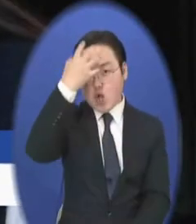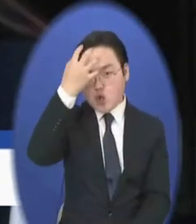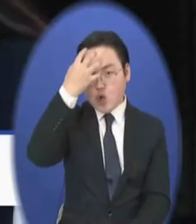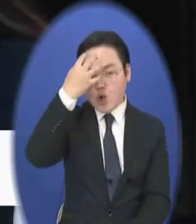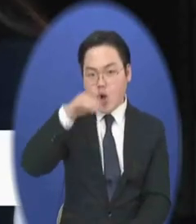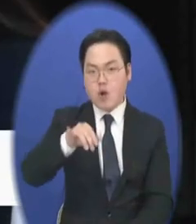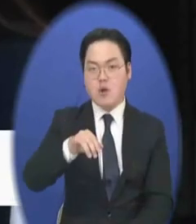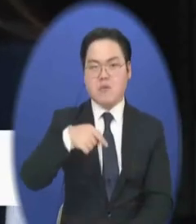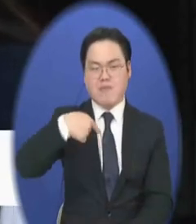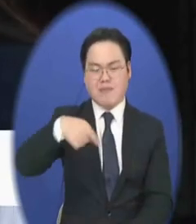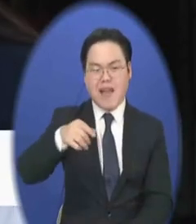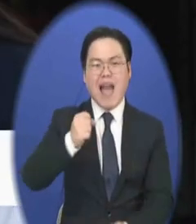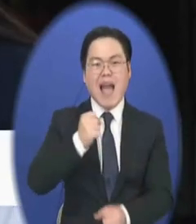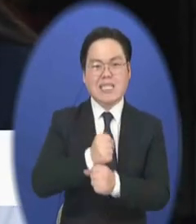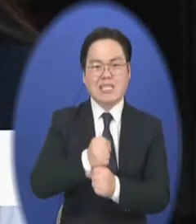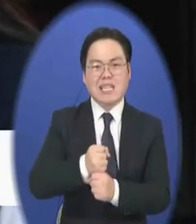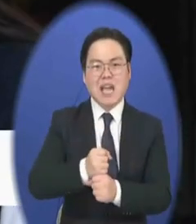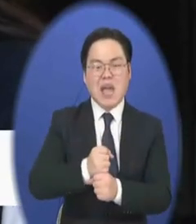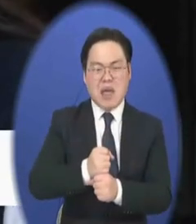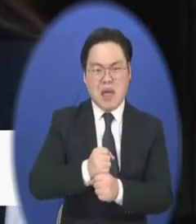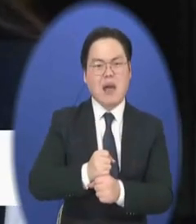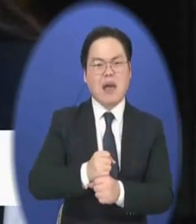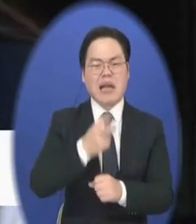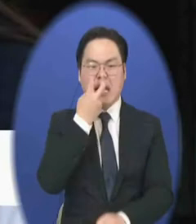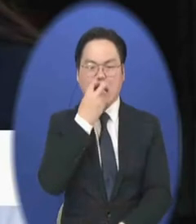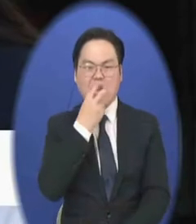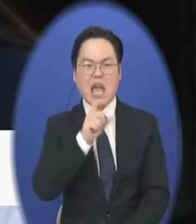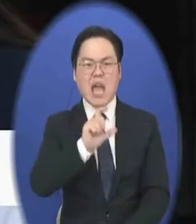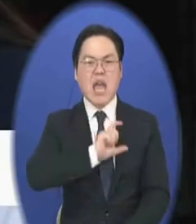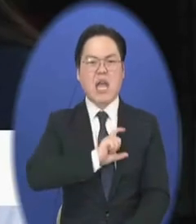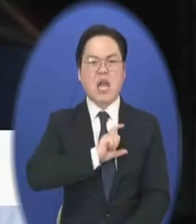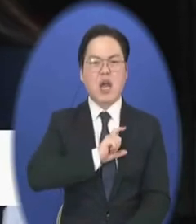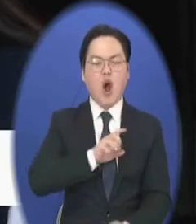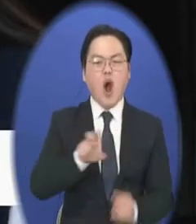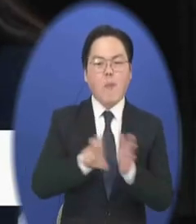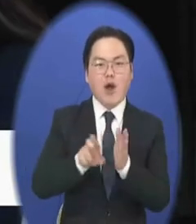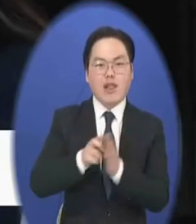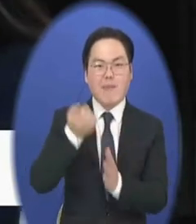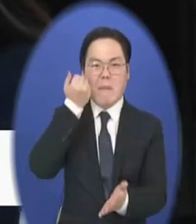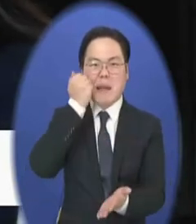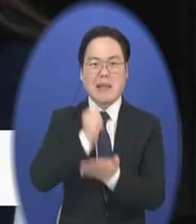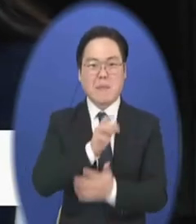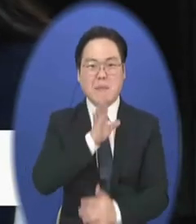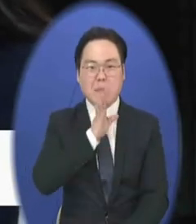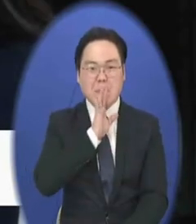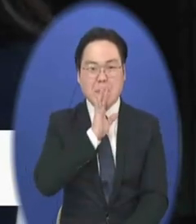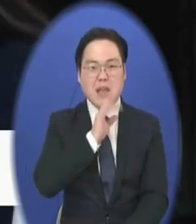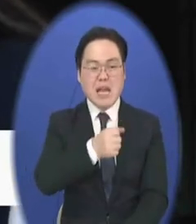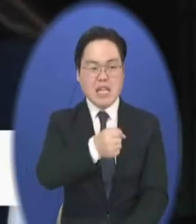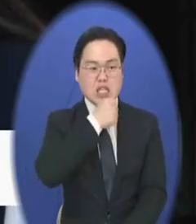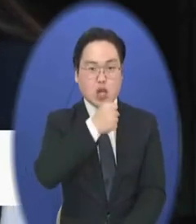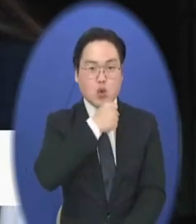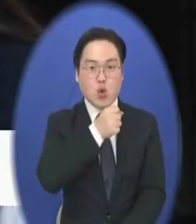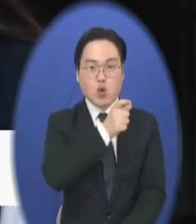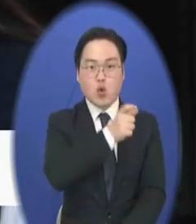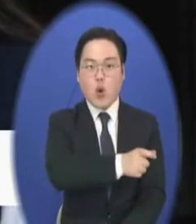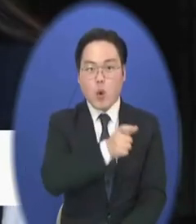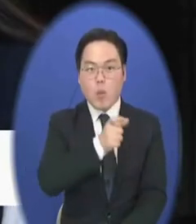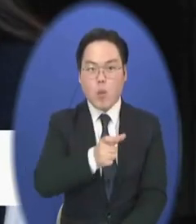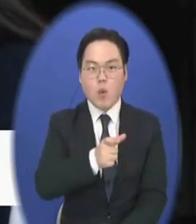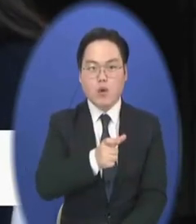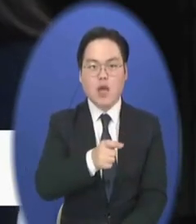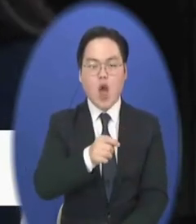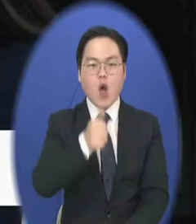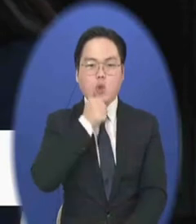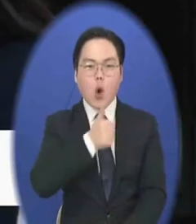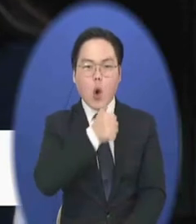эрх мэдлэлтнүүдэд хяналт тавьдаг энэ одоо эрх боломжийг нь илүү их гуталгаажуулж өгсөн. Ялангуяа эрен сурвалжлах сэтгүүлчдийг одоо их сурвалж нууцлах